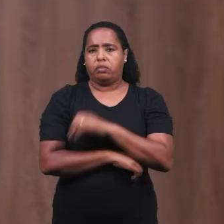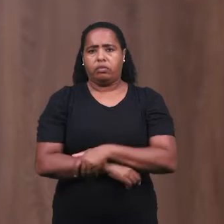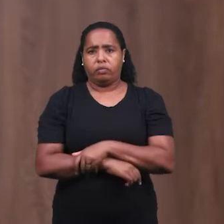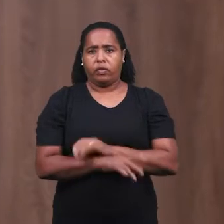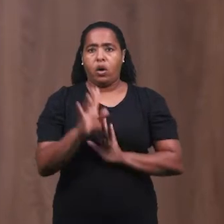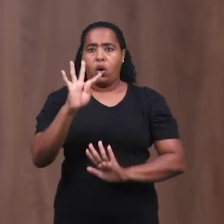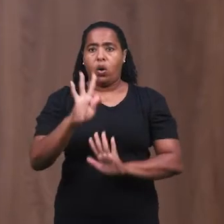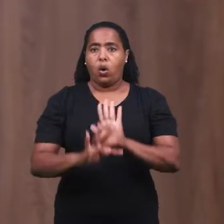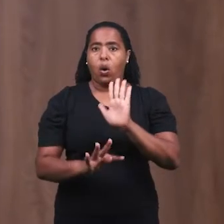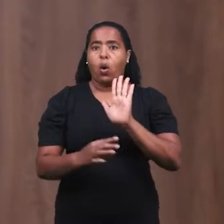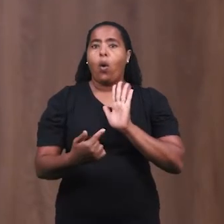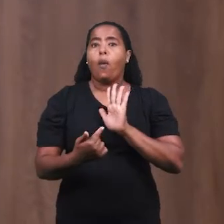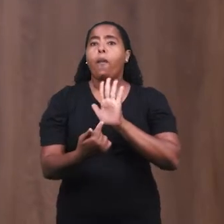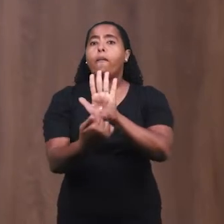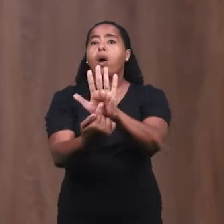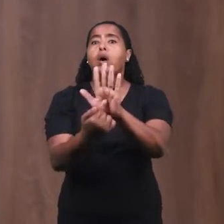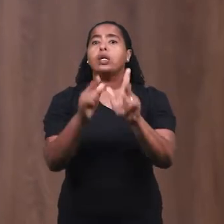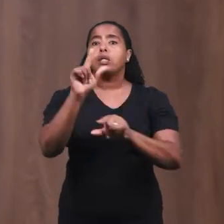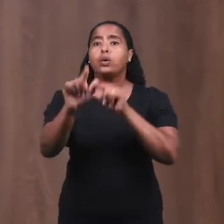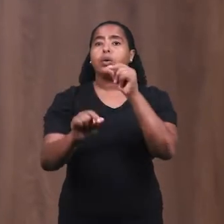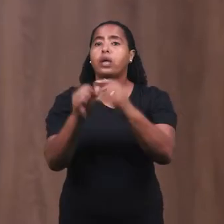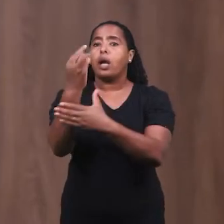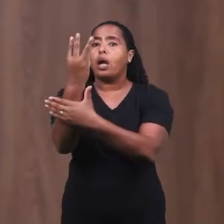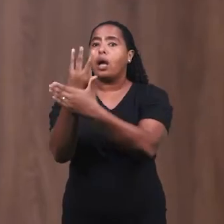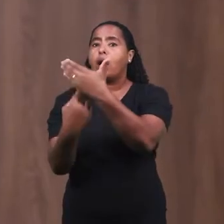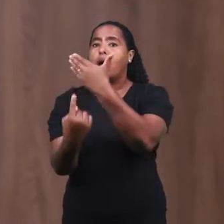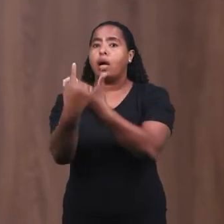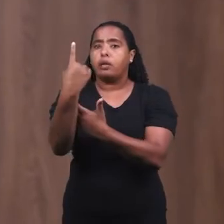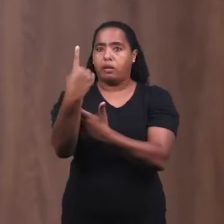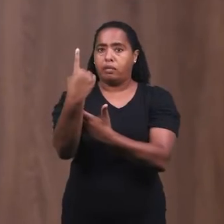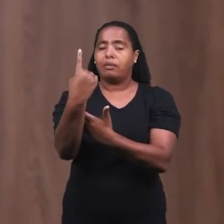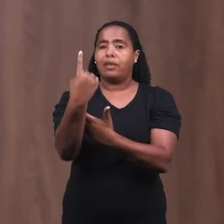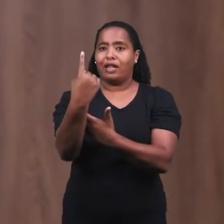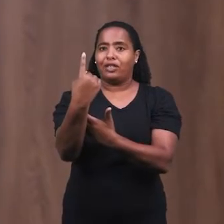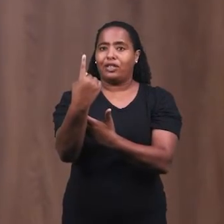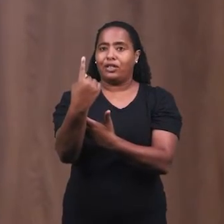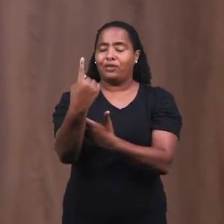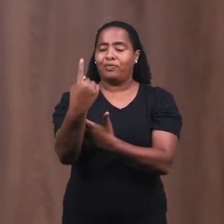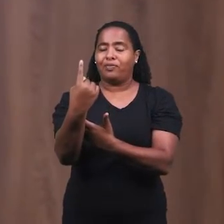Мы видим в тексте присутствие